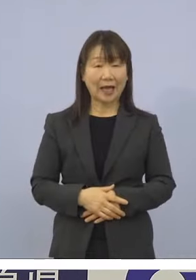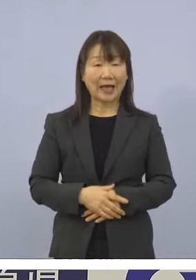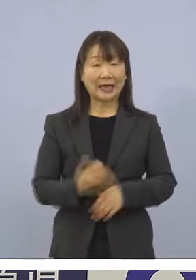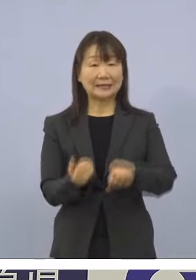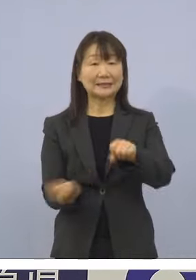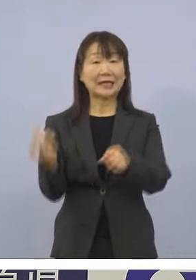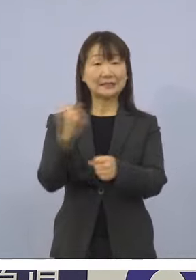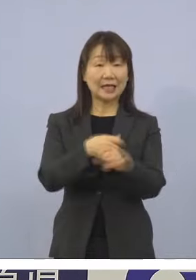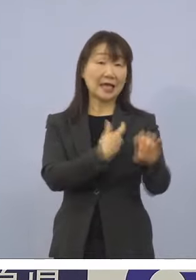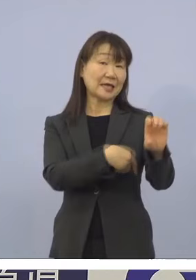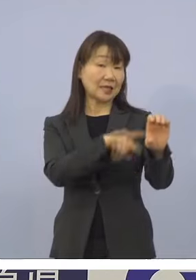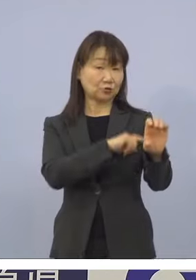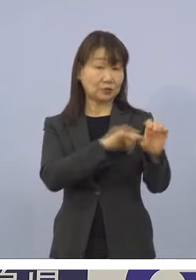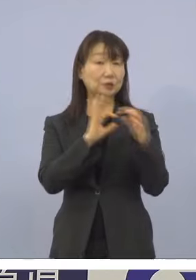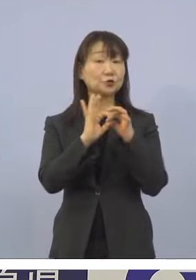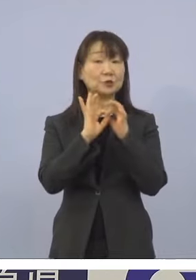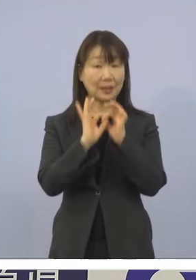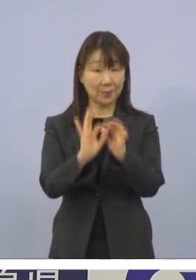つきましてもですね、